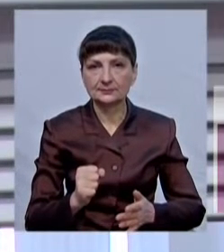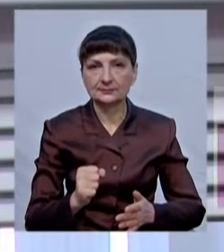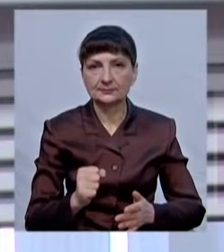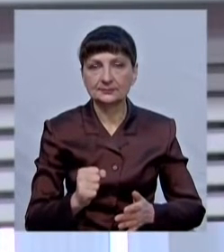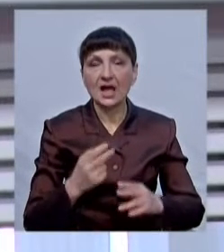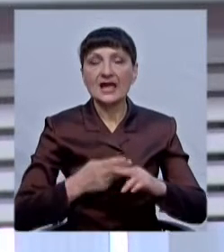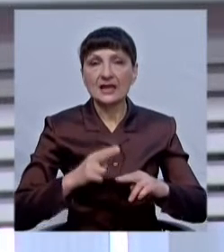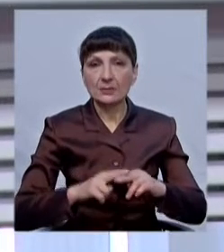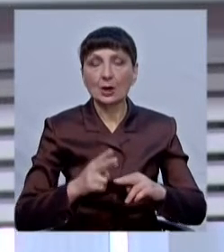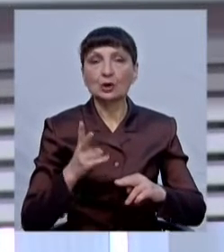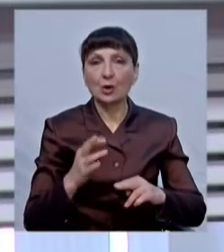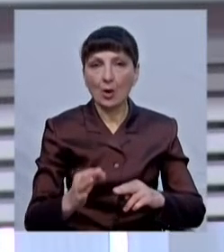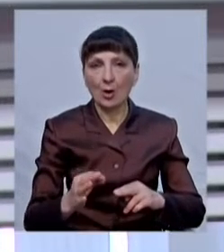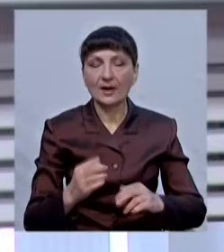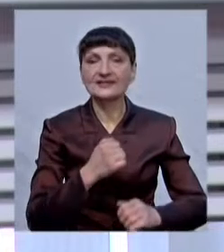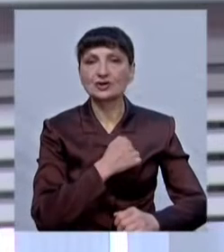Именно для своего времени. Но,